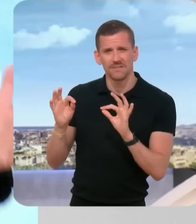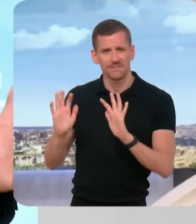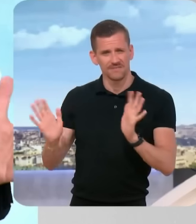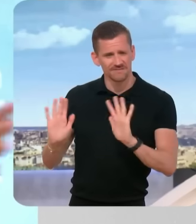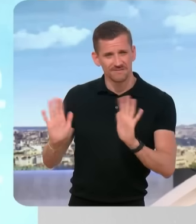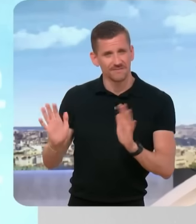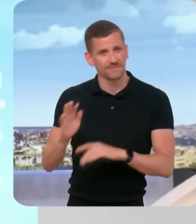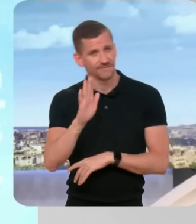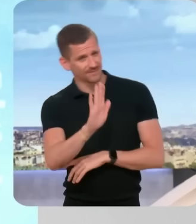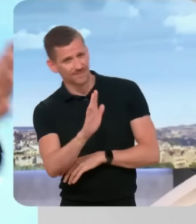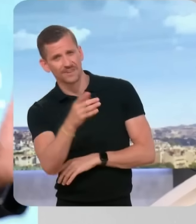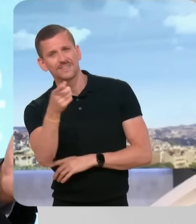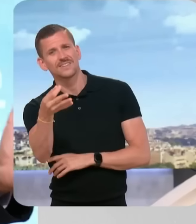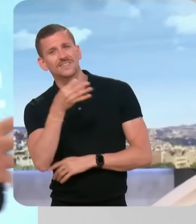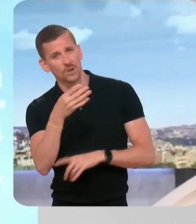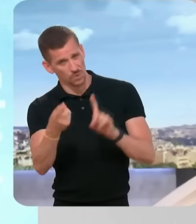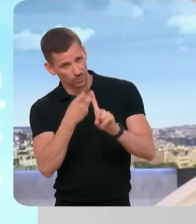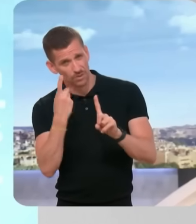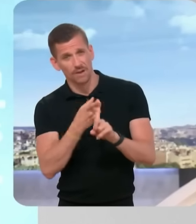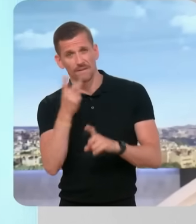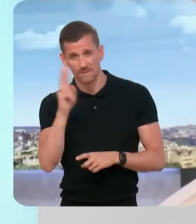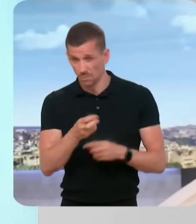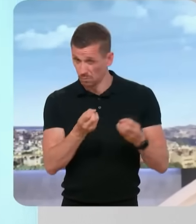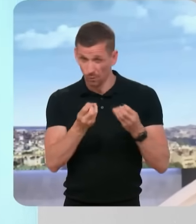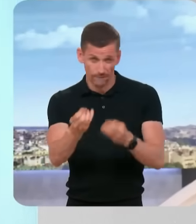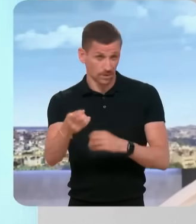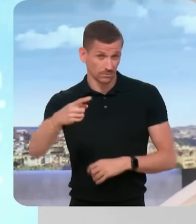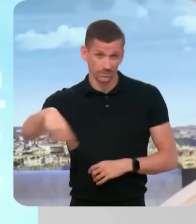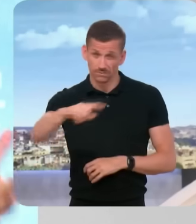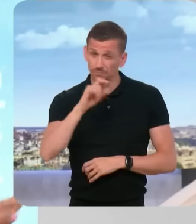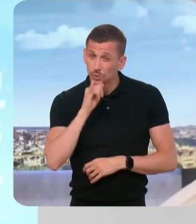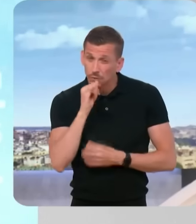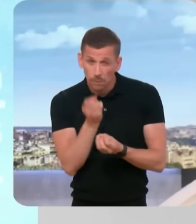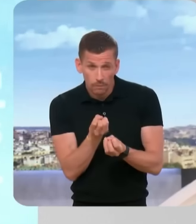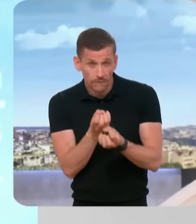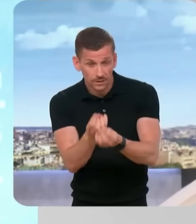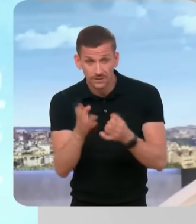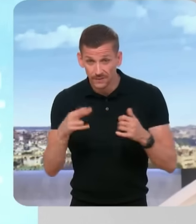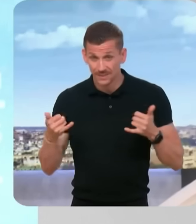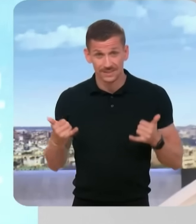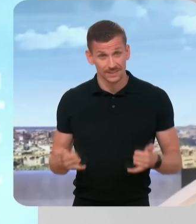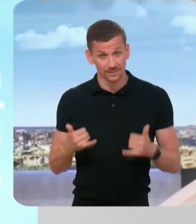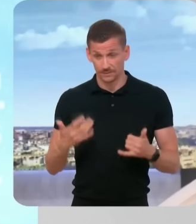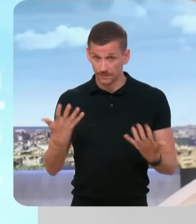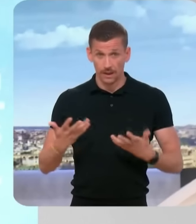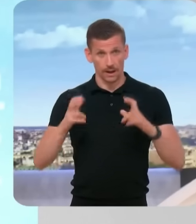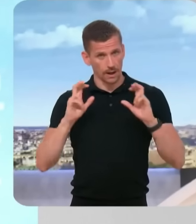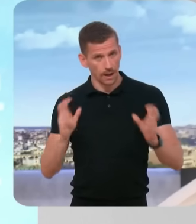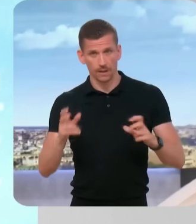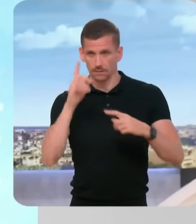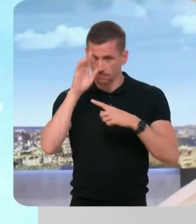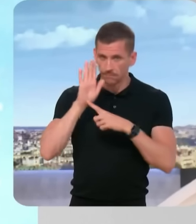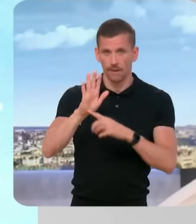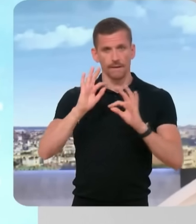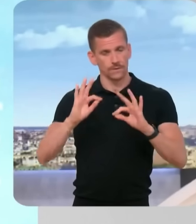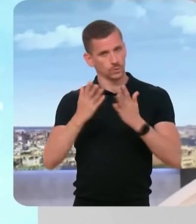Là aussi, vous donnez une importance à une provocation. Pas du tout, simple question. C'est la seule télé où on me parle de ce sujet, donc je vous en remercie. Donc je vous dis, il y a une